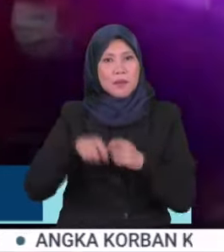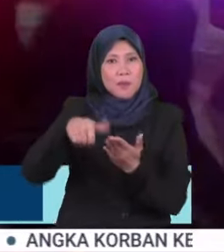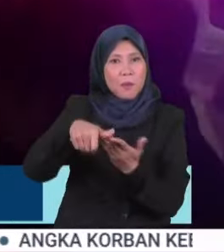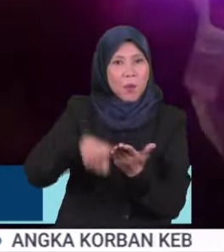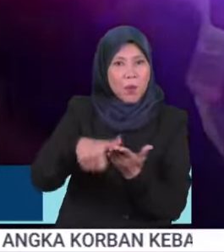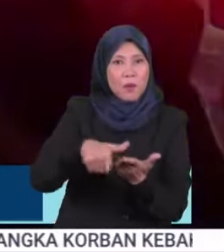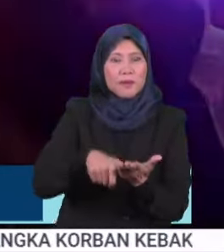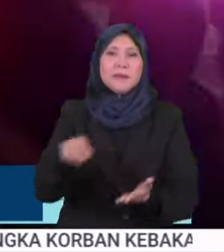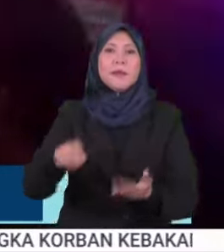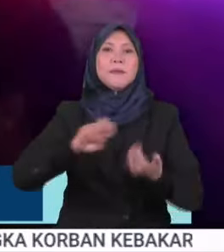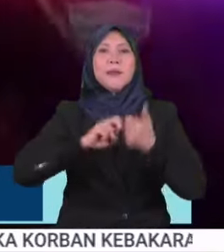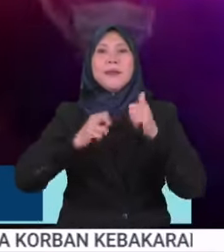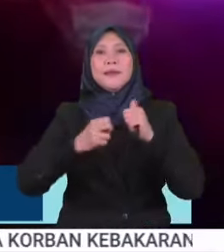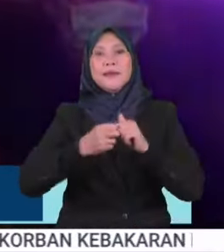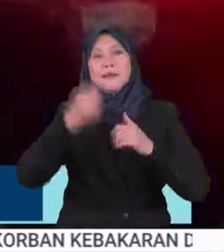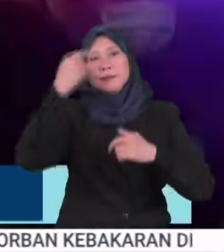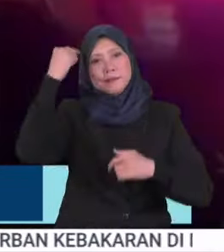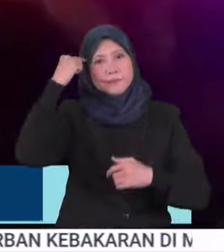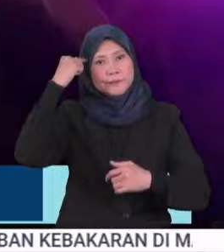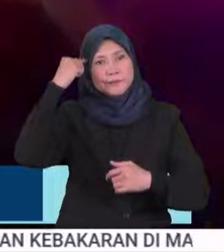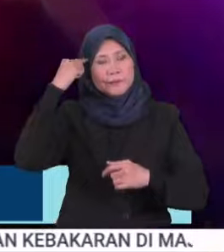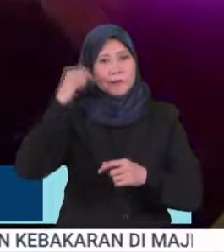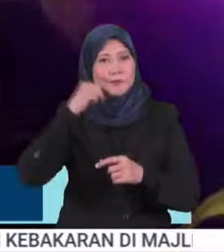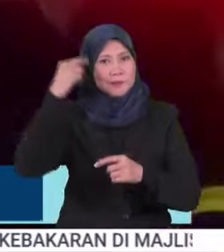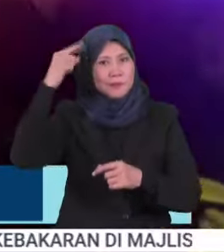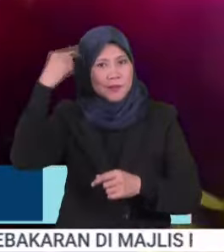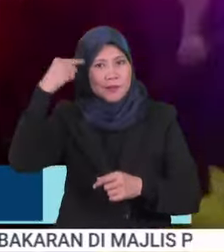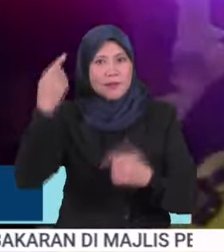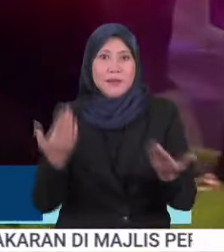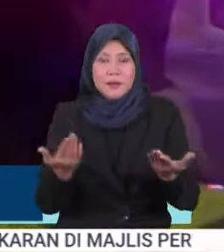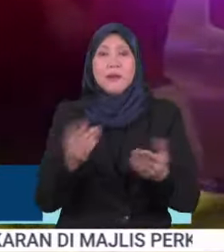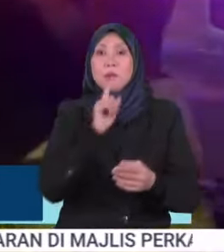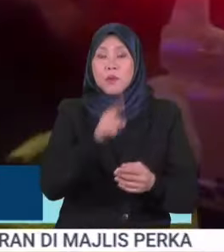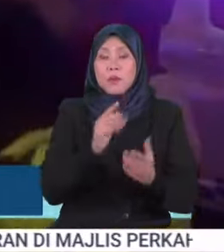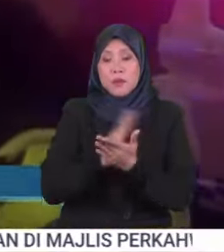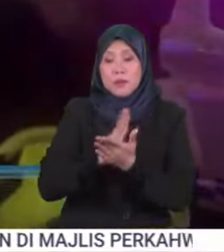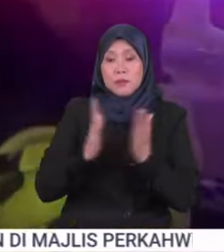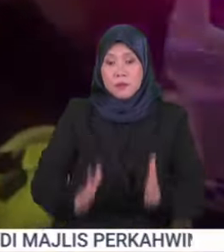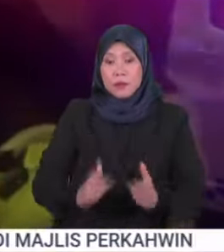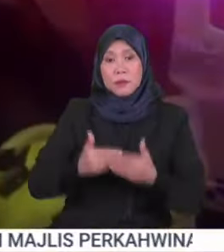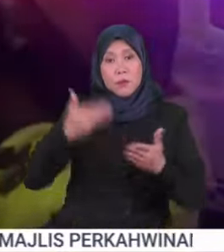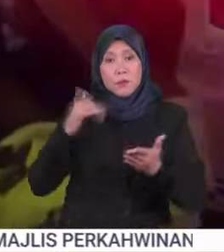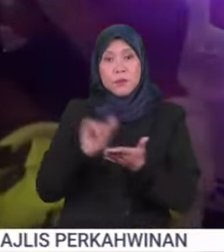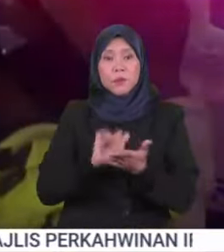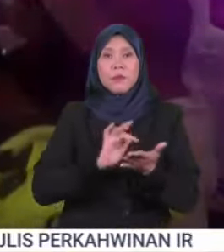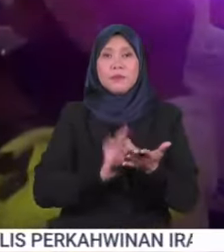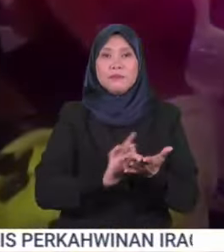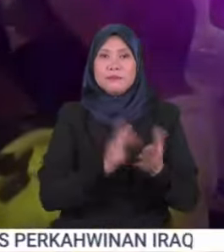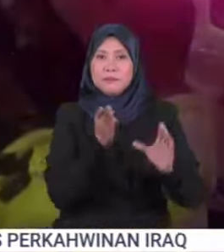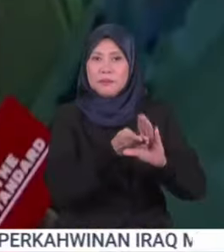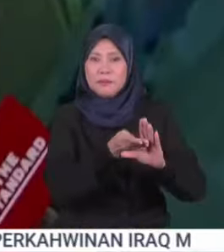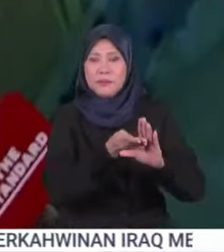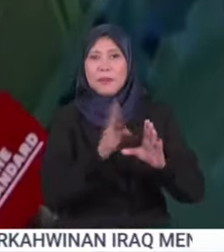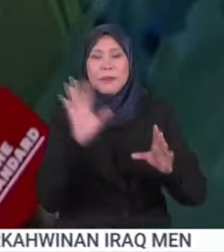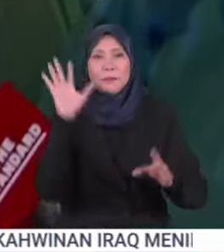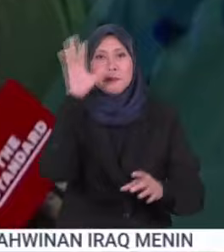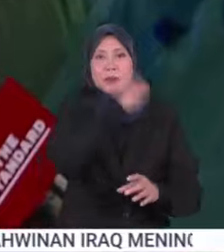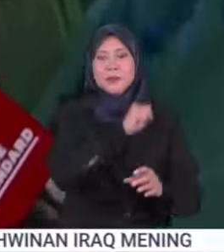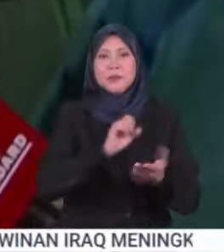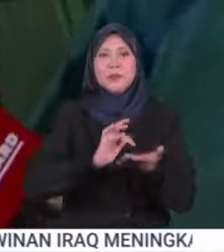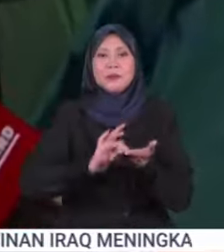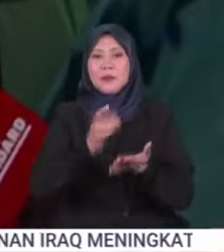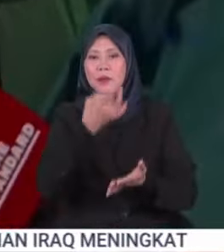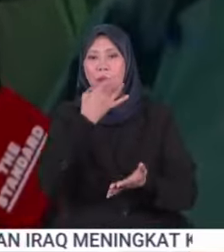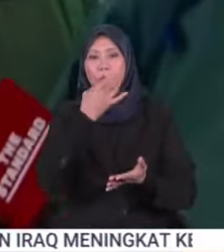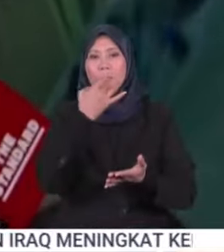Mall disyaki mempunyai masalah kesihatan mental. Menurut Ketua Polis Thailand, suspek sebelum ini menerima rawatan psikiatri namun terlepas mengambil